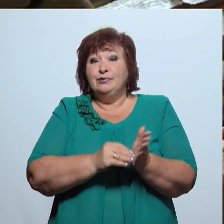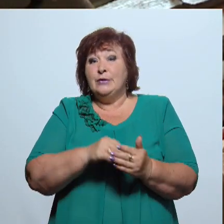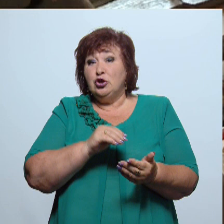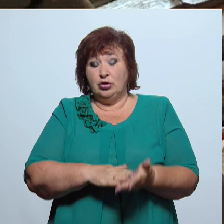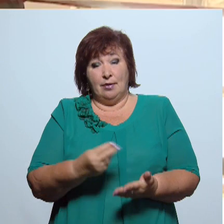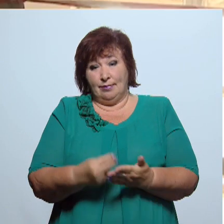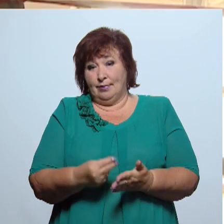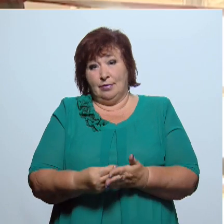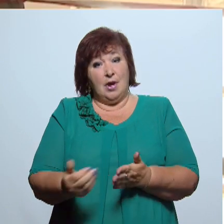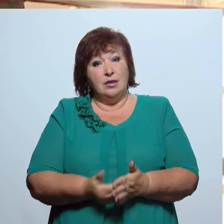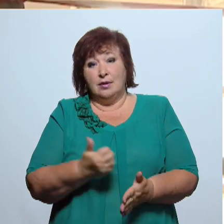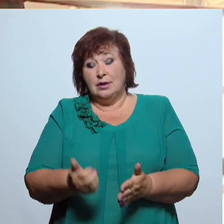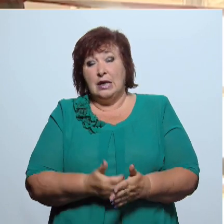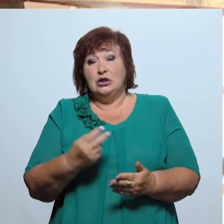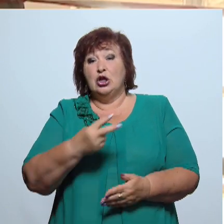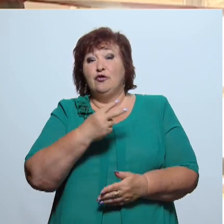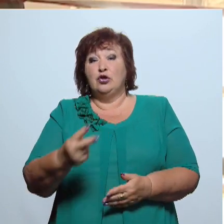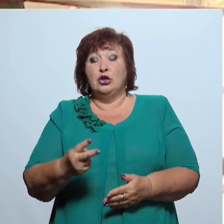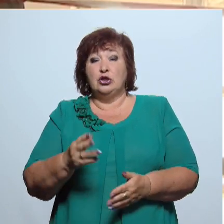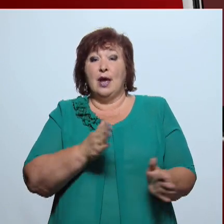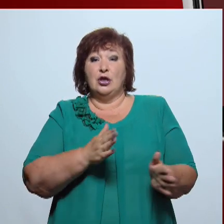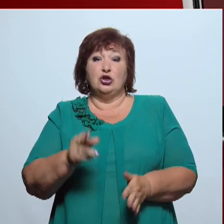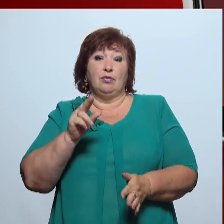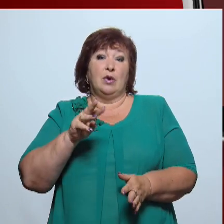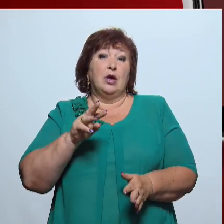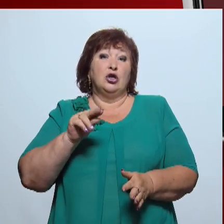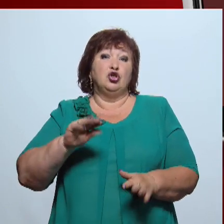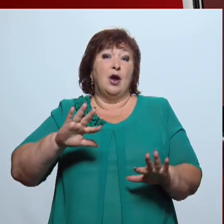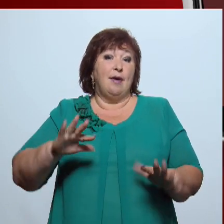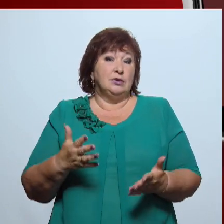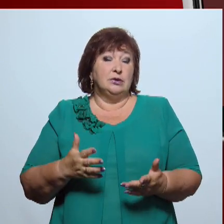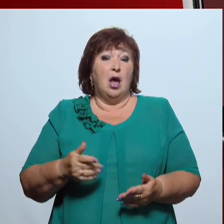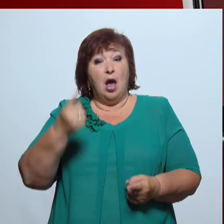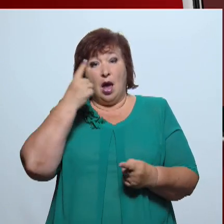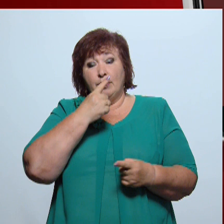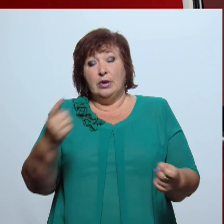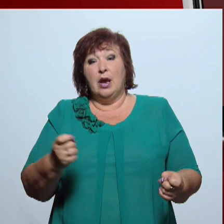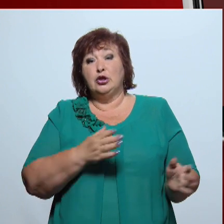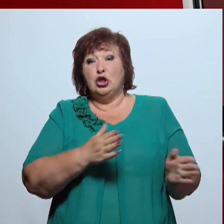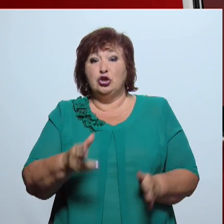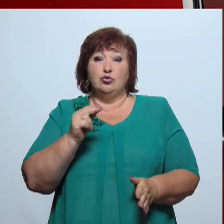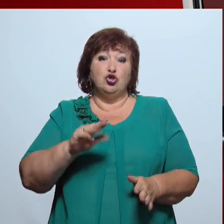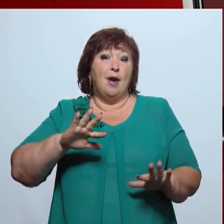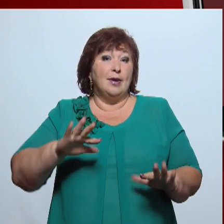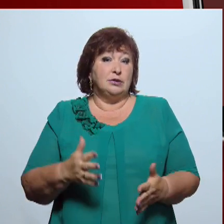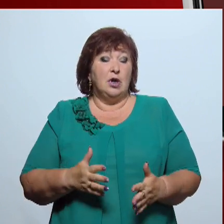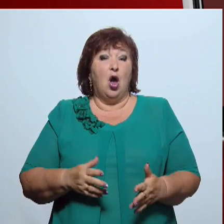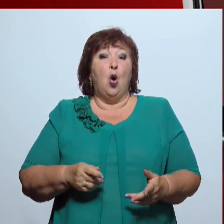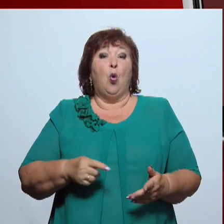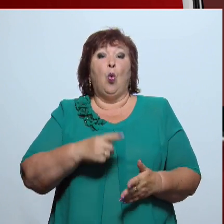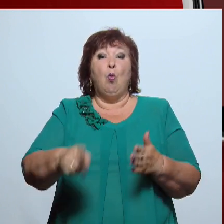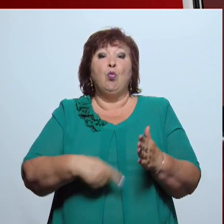средств. Сейчас в двухэтажке объявлен режим ЧС. В рамках объявленного режима ЧС у муниципалитета